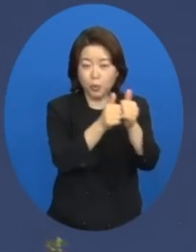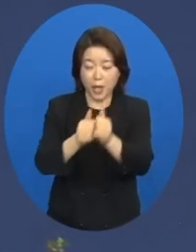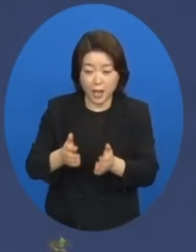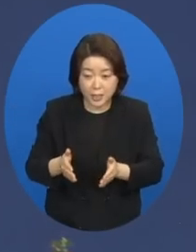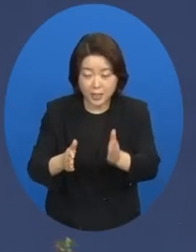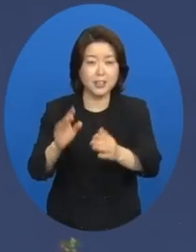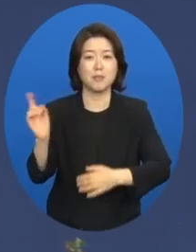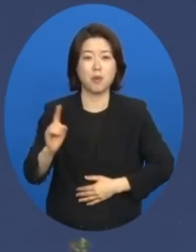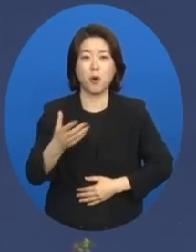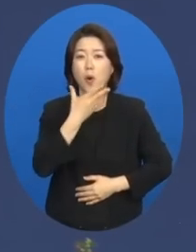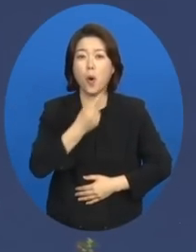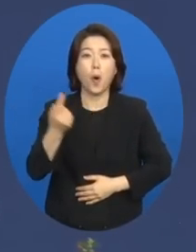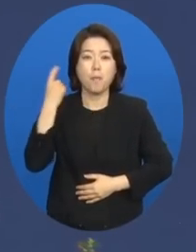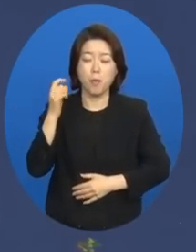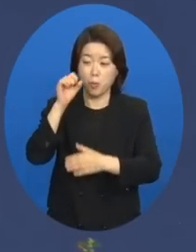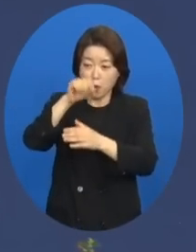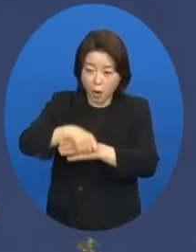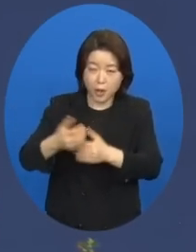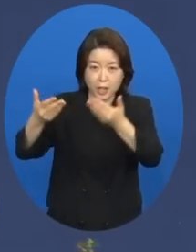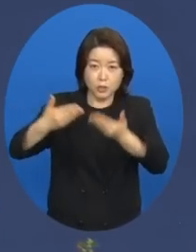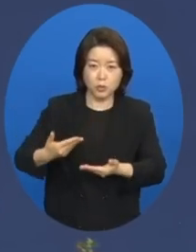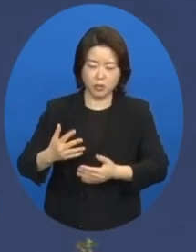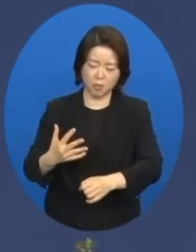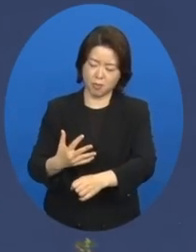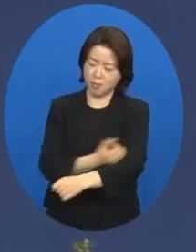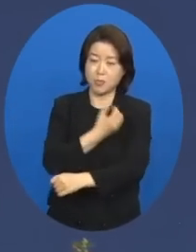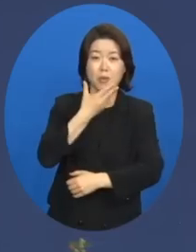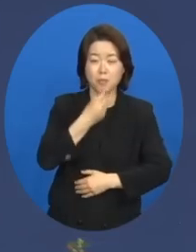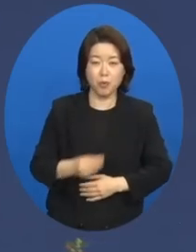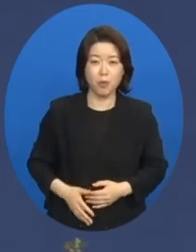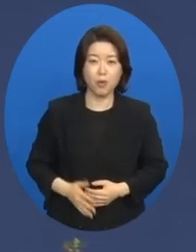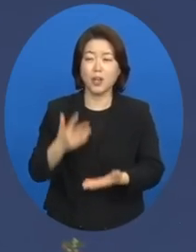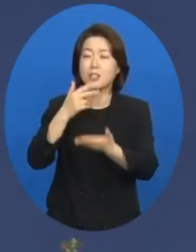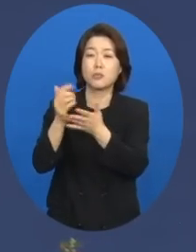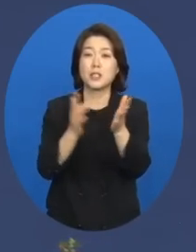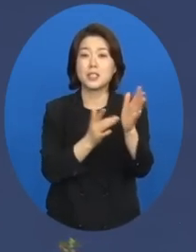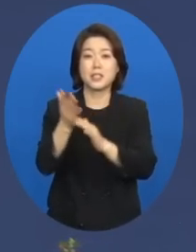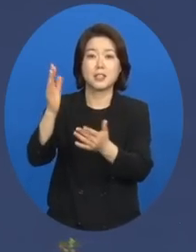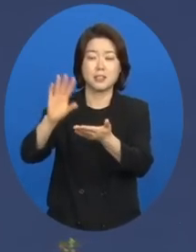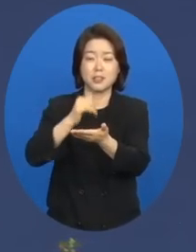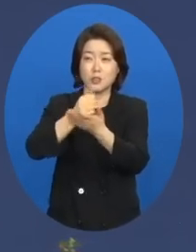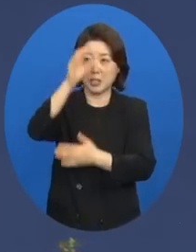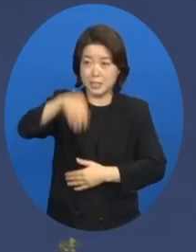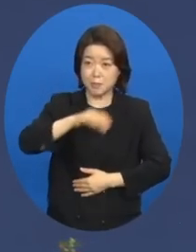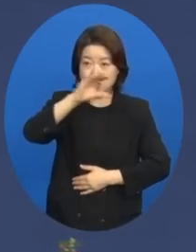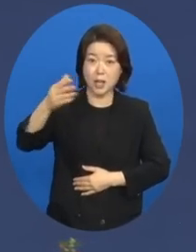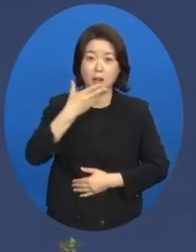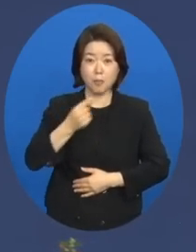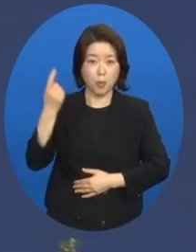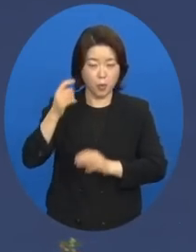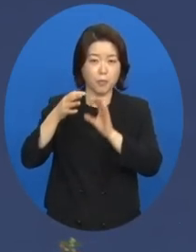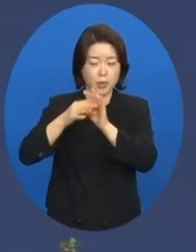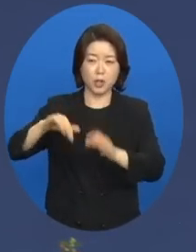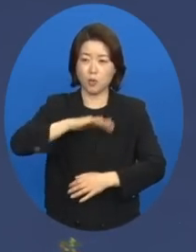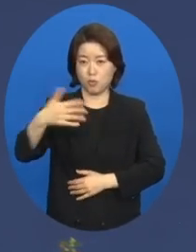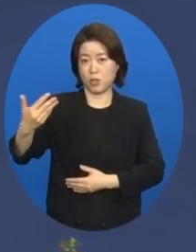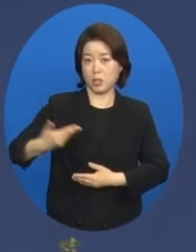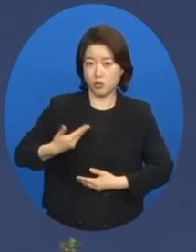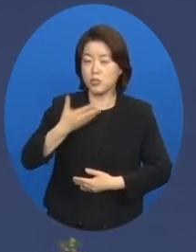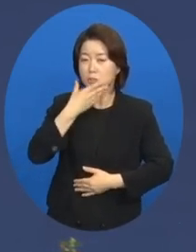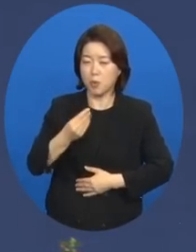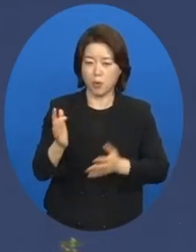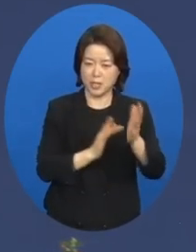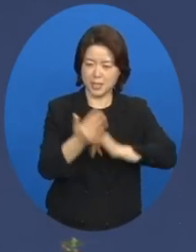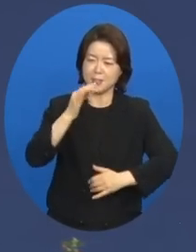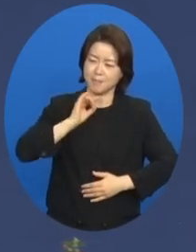뭐냐면 복음 안에 허락된 이 엄청난 복 주님이 예수 그리스도의 십자가의 복음을 통해서 우리에게 주신 복 예수만